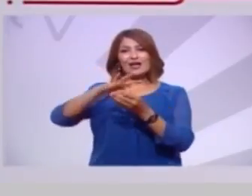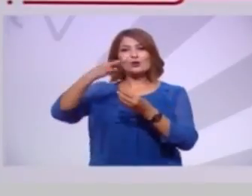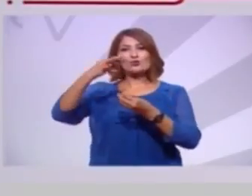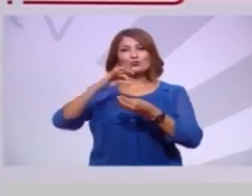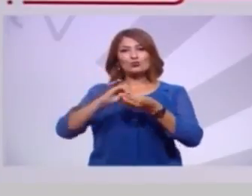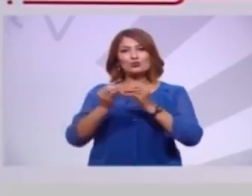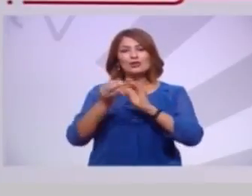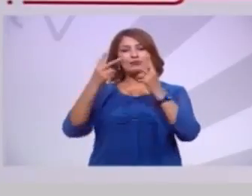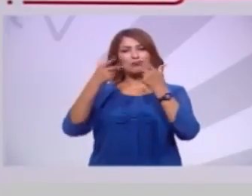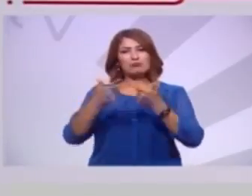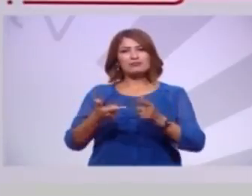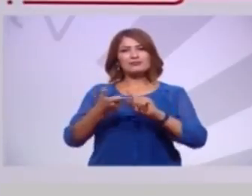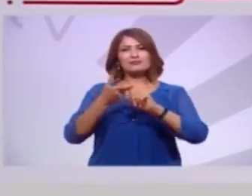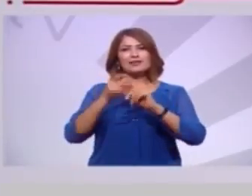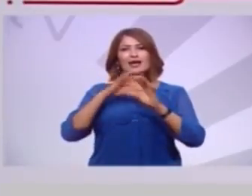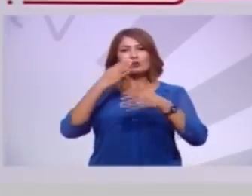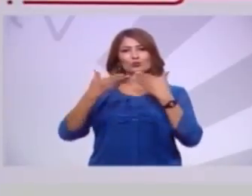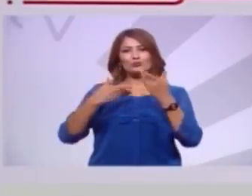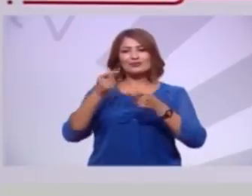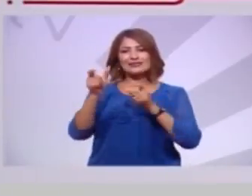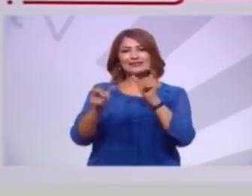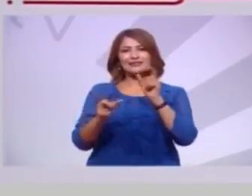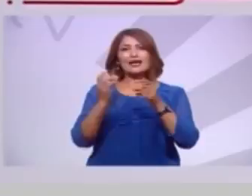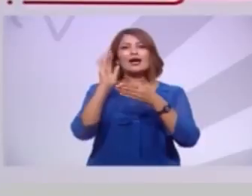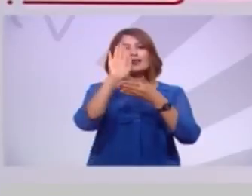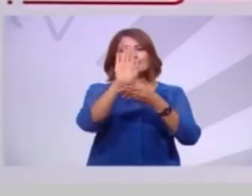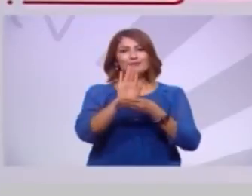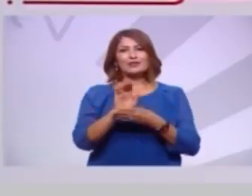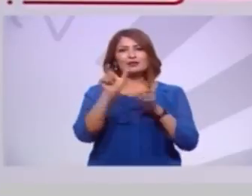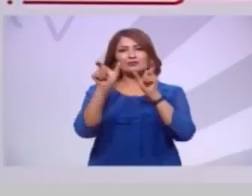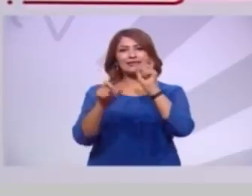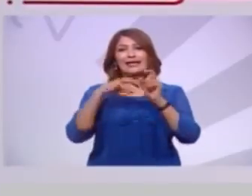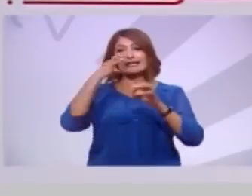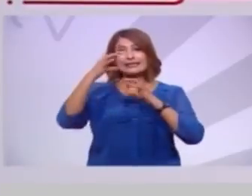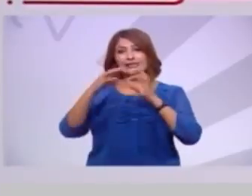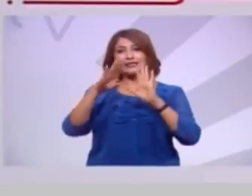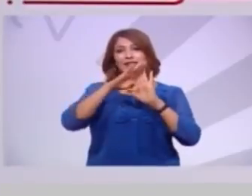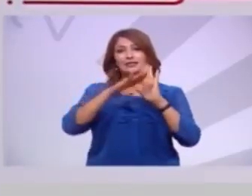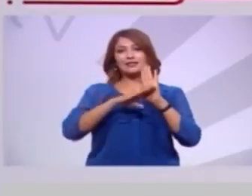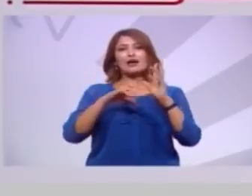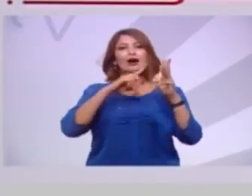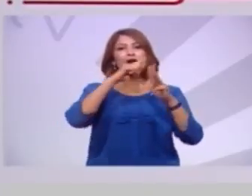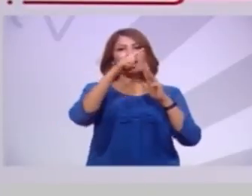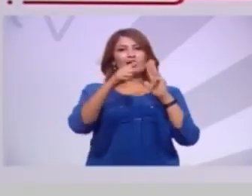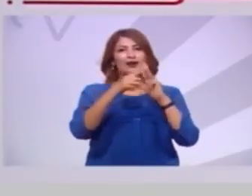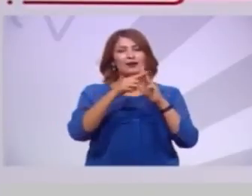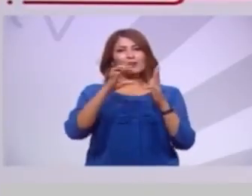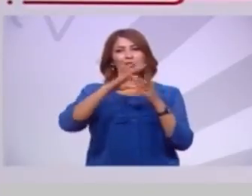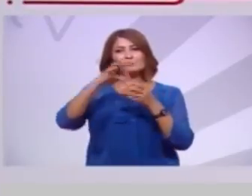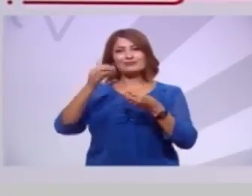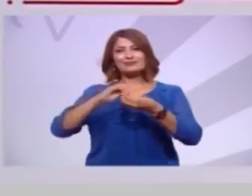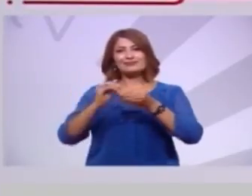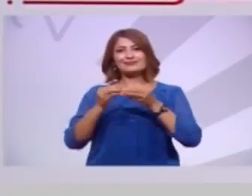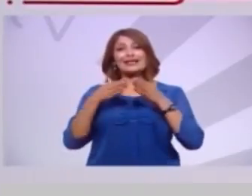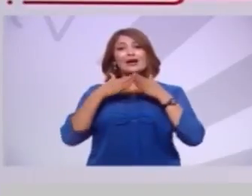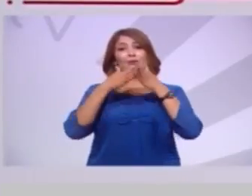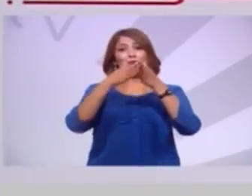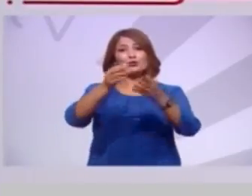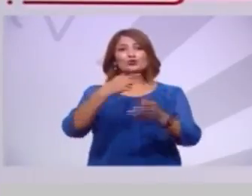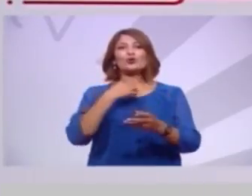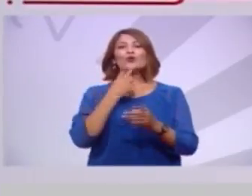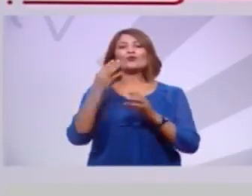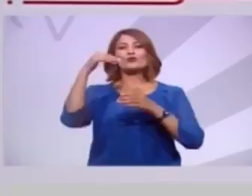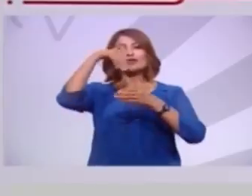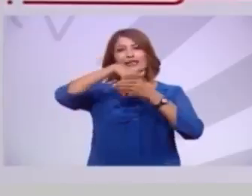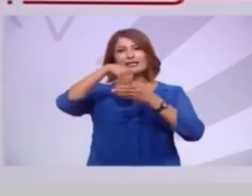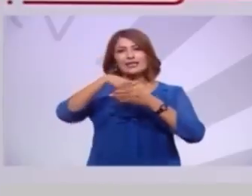فاتوا عليش انا اليوم سنحاول القدم اربع حلول نطبقها ون خدم عليها اذا تعطيني اصواتكم تاخذوني